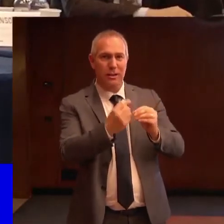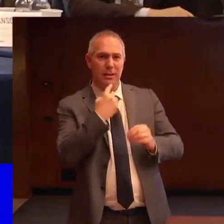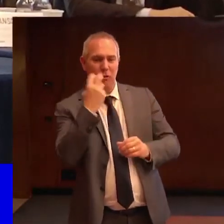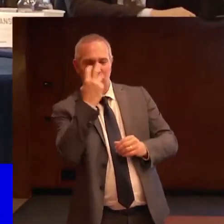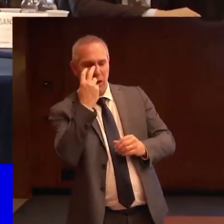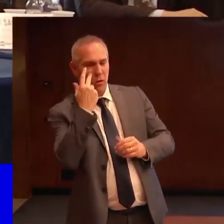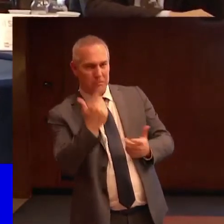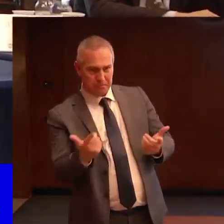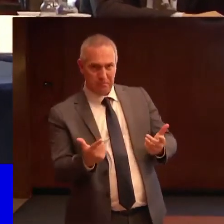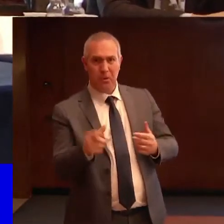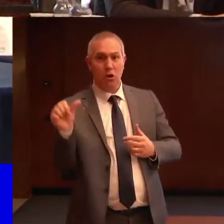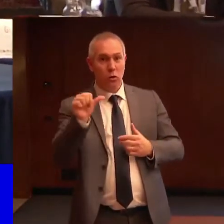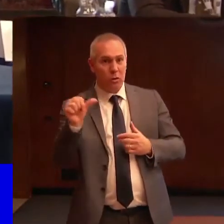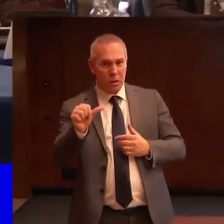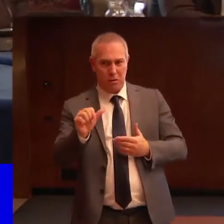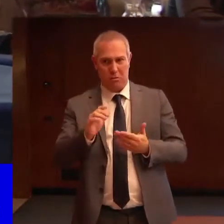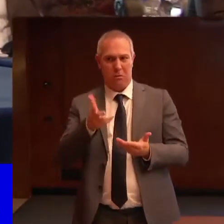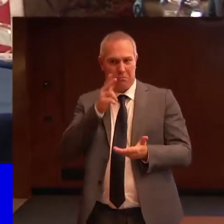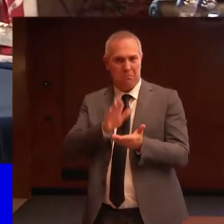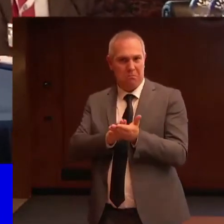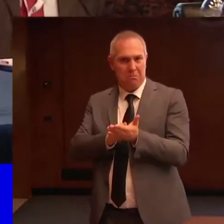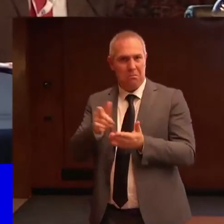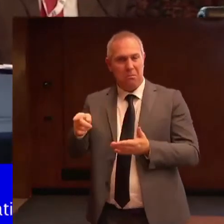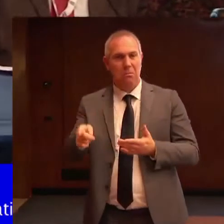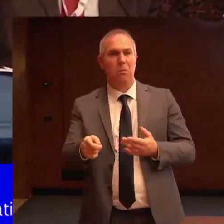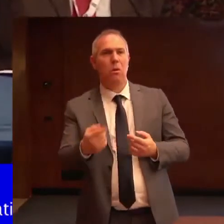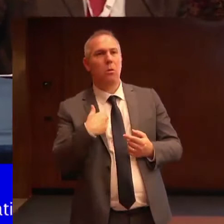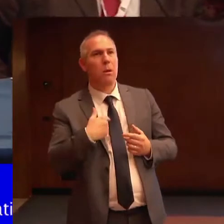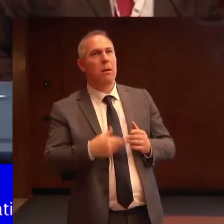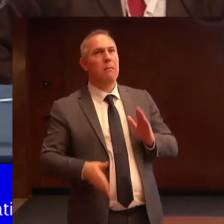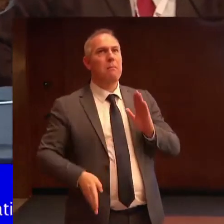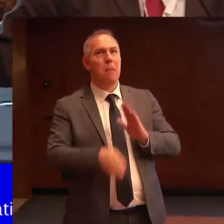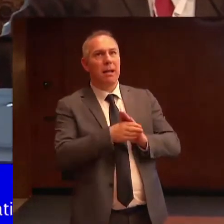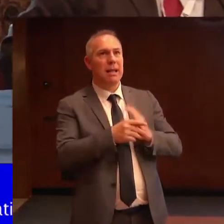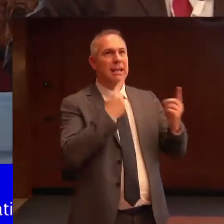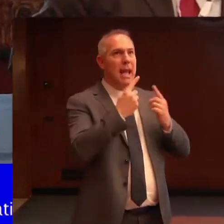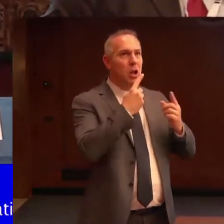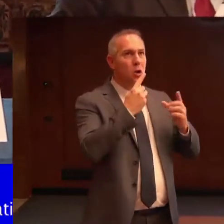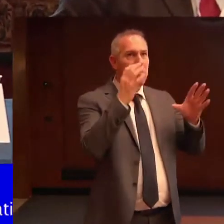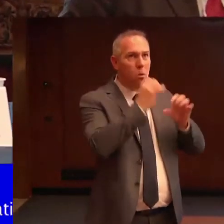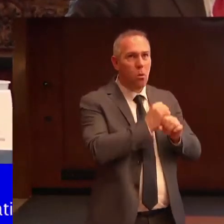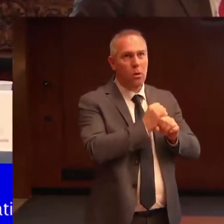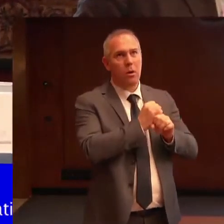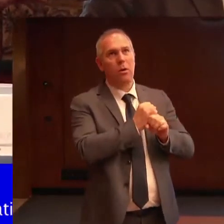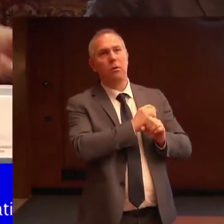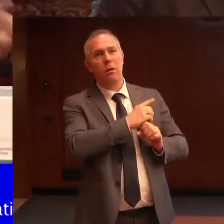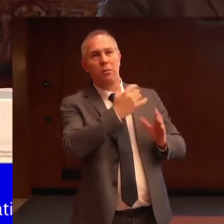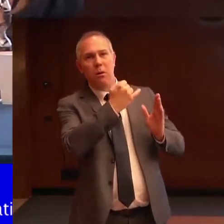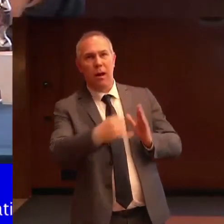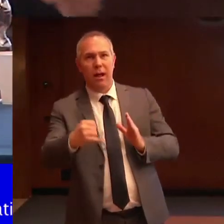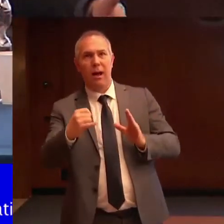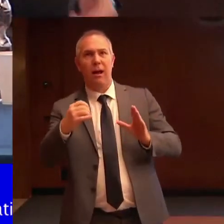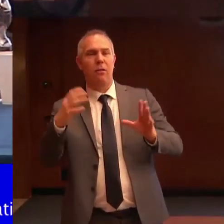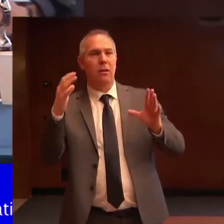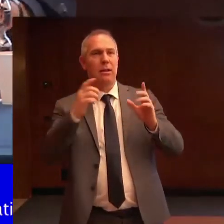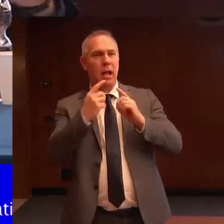che ha il pregio non di fare un film che parte con dialogo nel buio, finisce con dialogo nel buio, questa esperienza sensoriale che si può fare a Roma